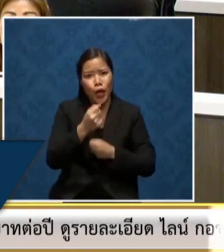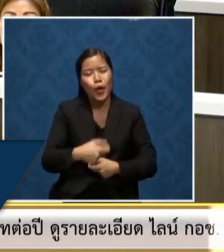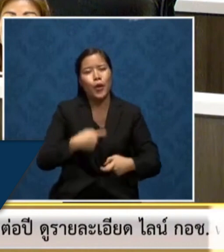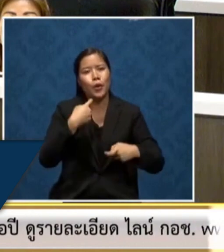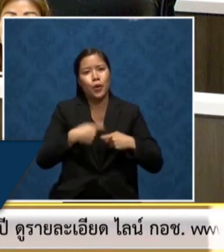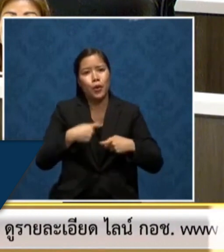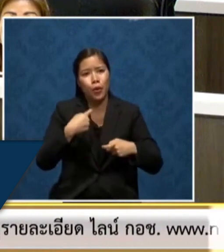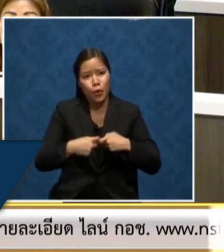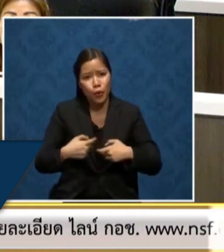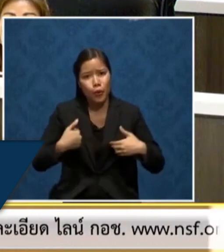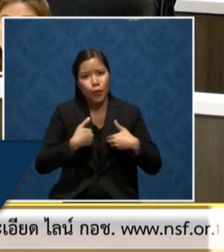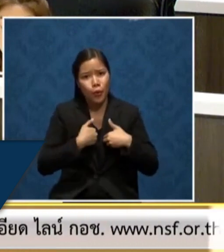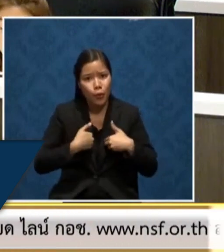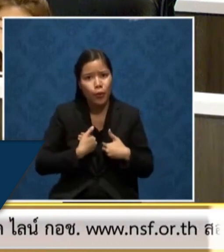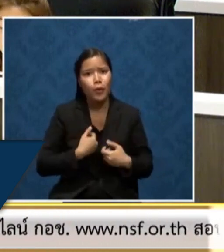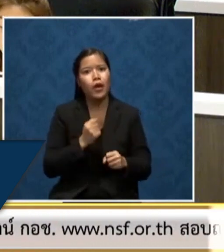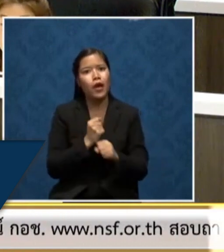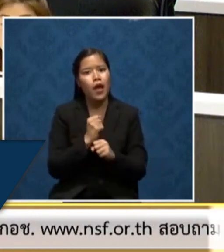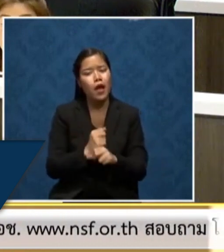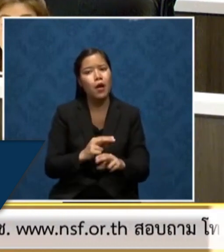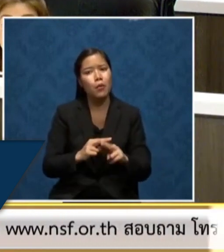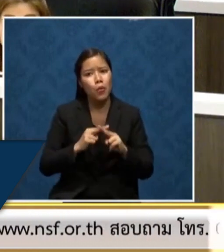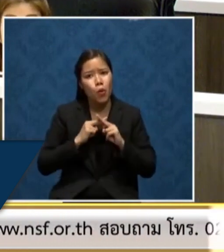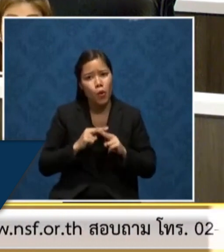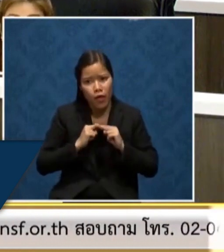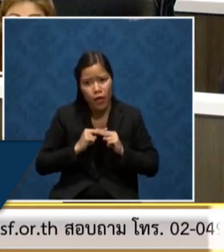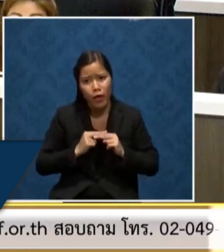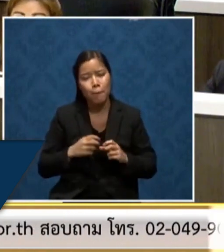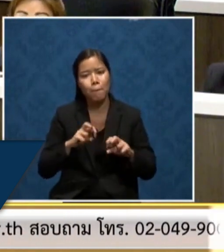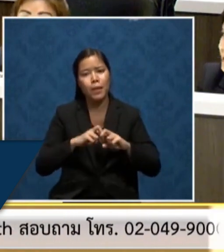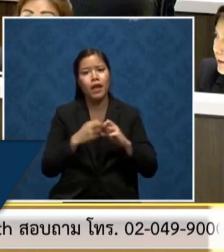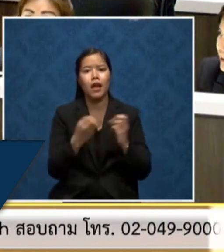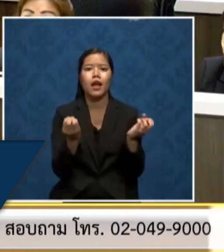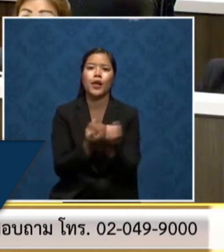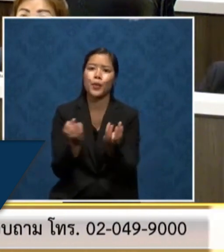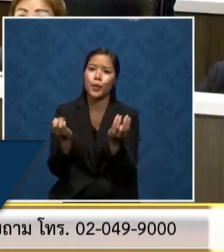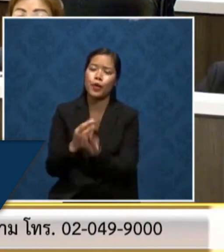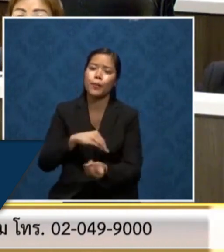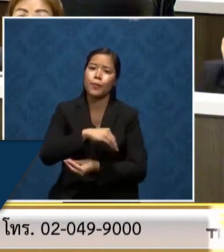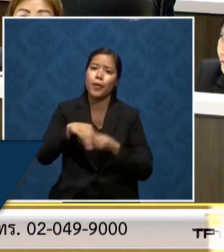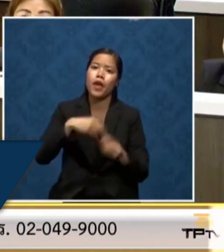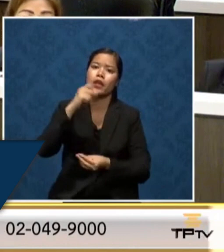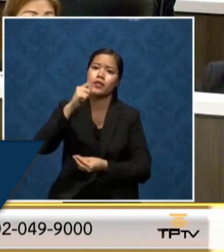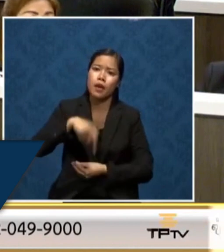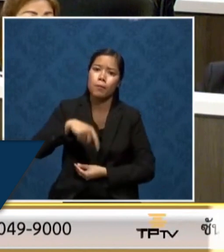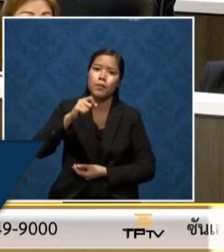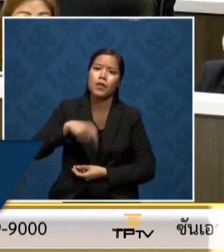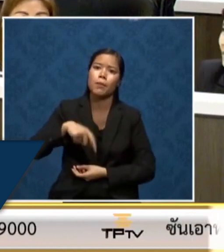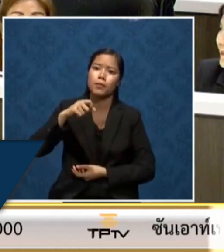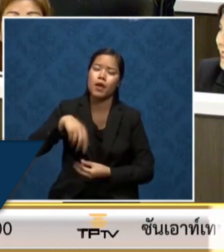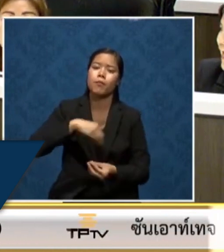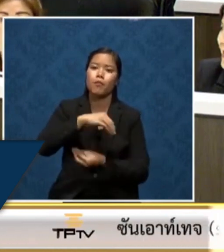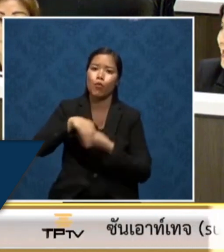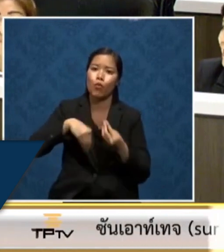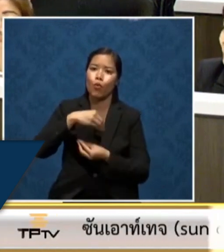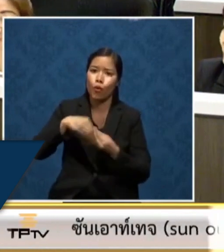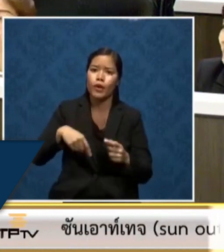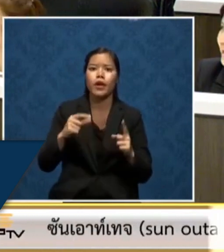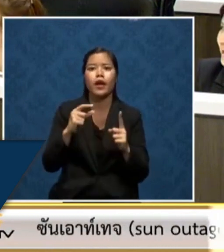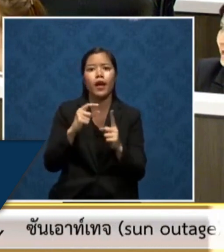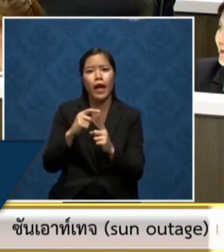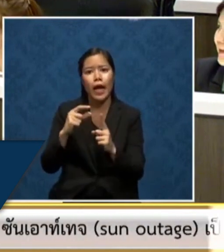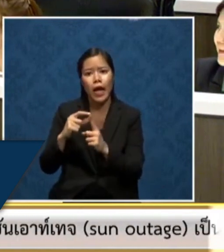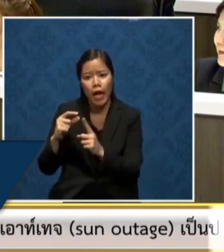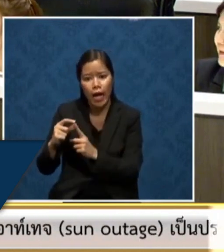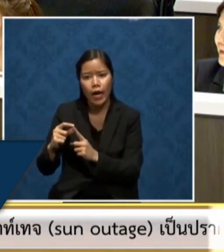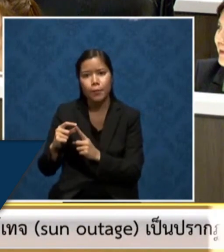ต้ดูแลตัวเองเจอปัญหาเดมๆ ซ้ำแล้ซ้ำอีกเราเจอจคำวายังยืนมงข้างมั่นคงแต่